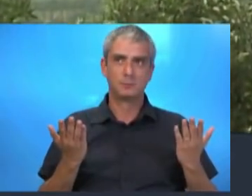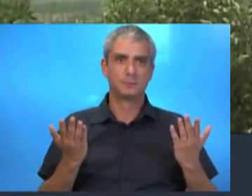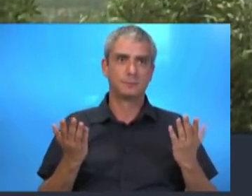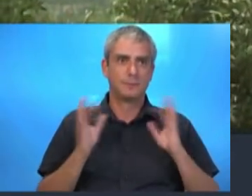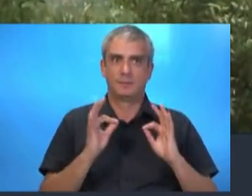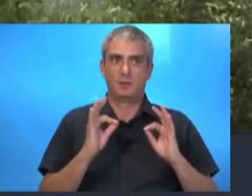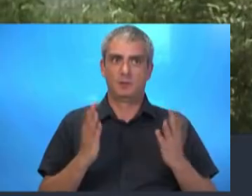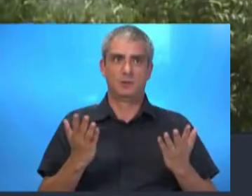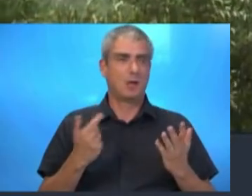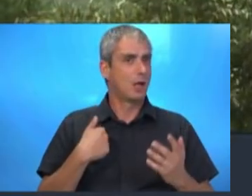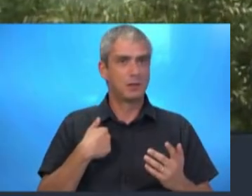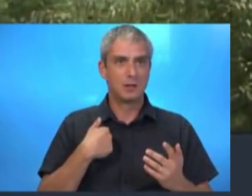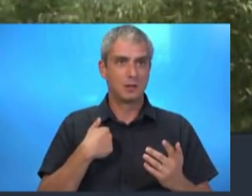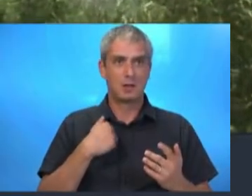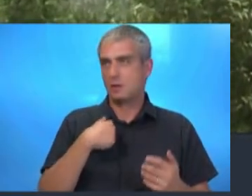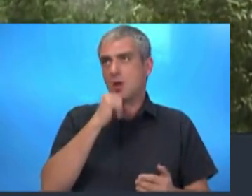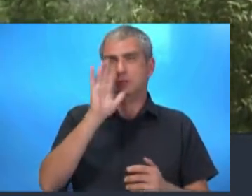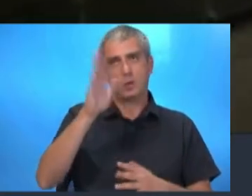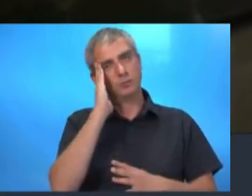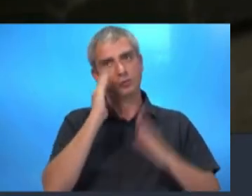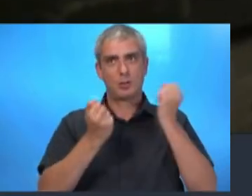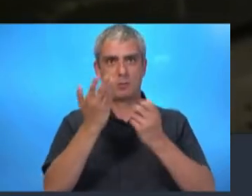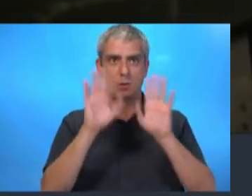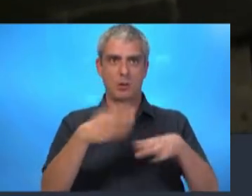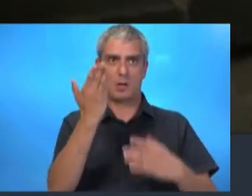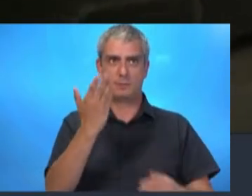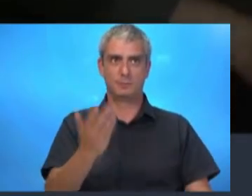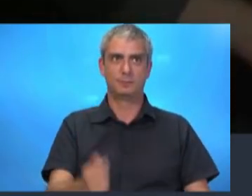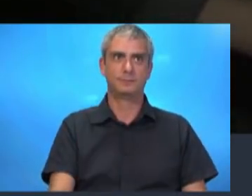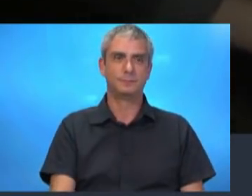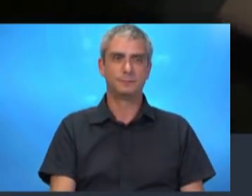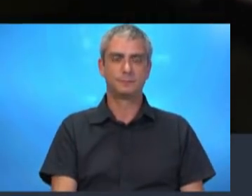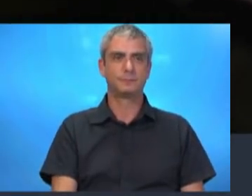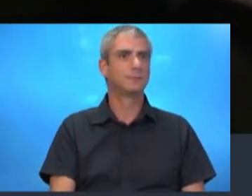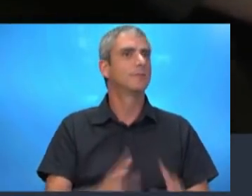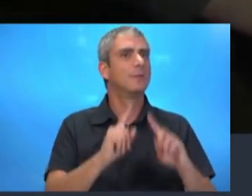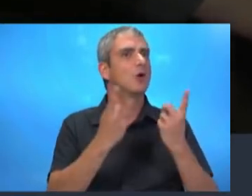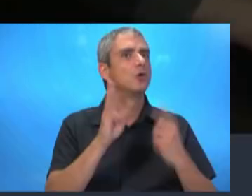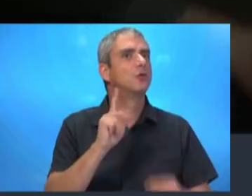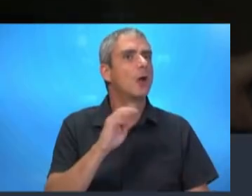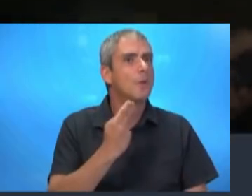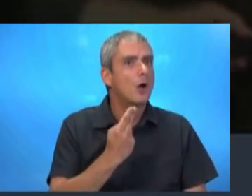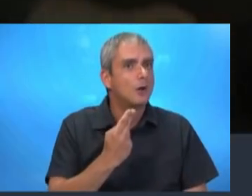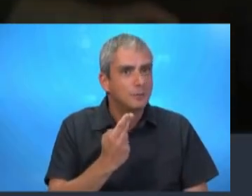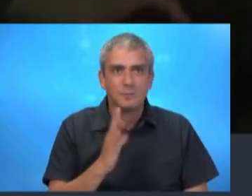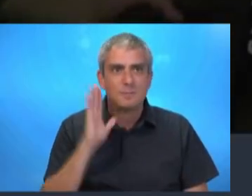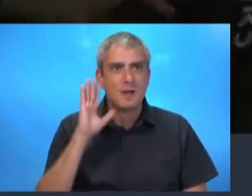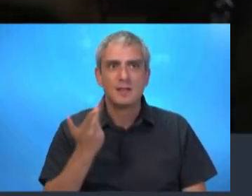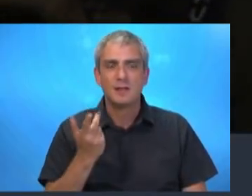דרך חיים. אז אני לא רוצה שהוא יישם ברכב גם. מה קורה שלמה?